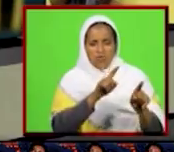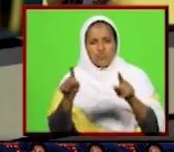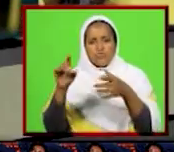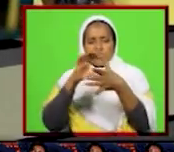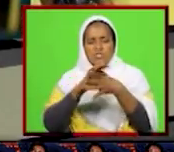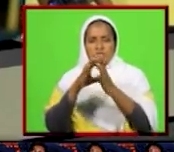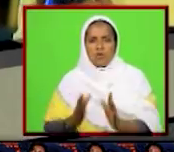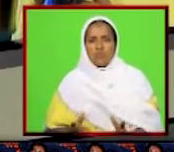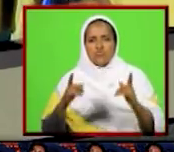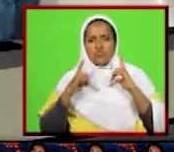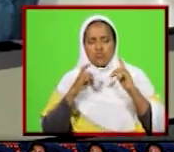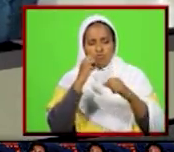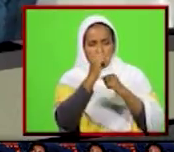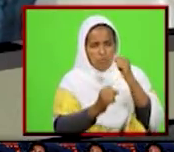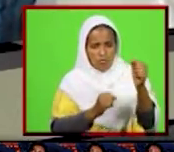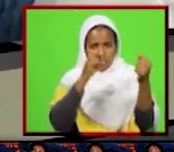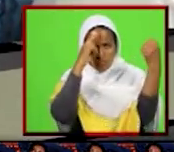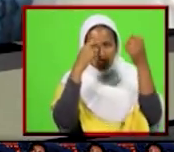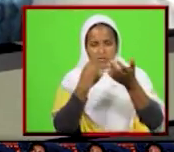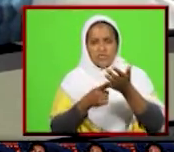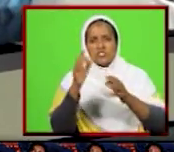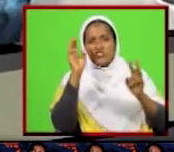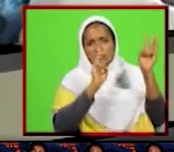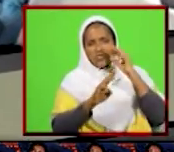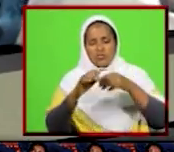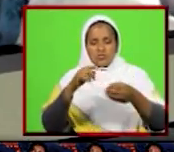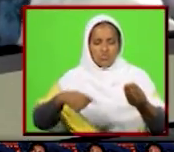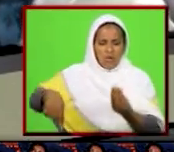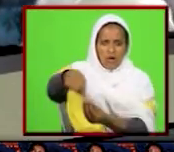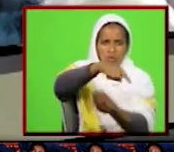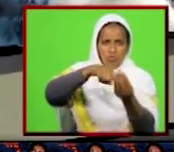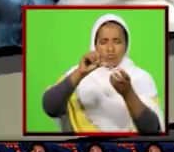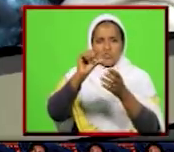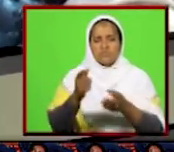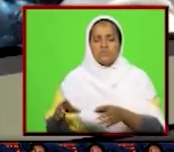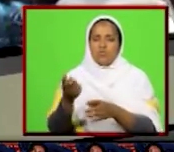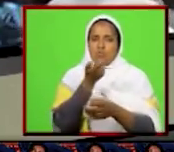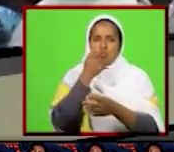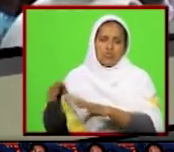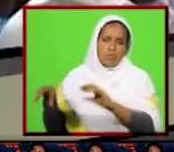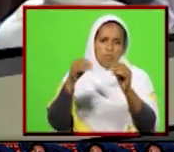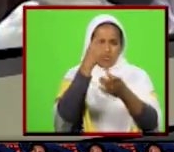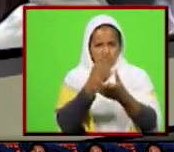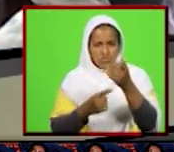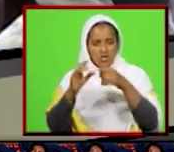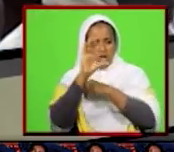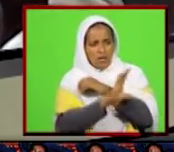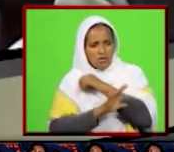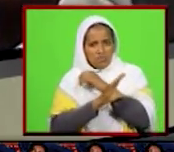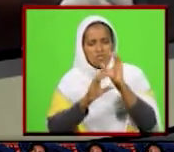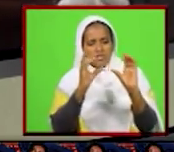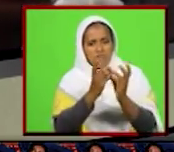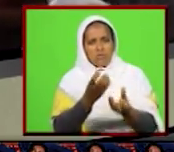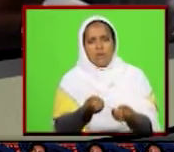ለእንጀራና እንዲሁም ደግሞ ለስጋዊ ኑሮ በመሮጥ ምክንያት በእነዚህ ችግሮች ተከቦ ጥቂት አብነት ተማሪዎች ብቻ